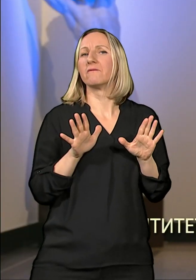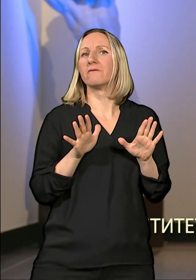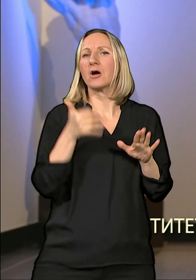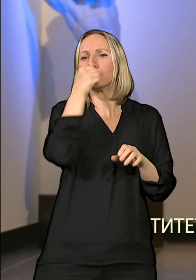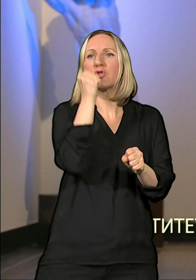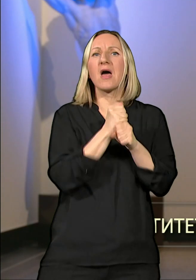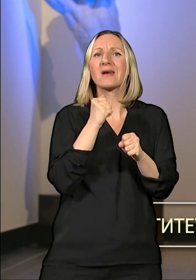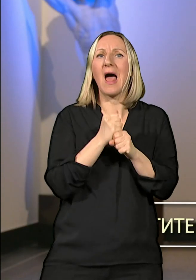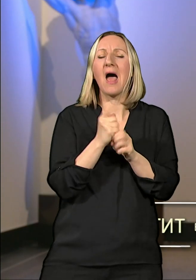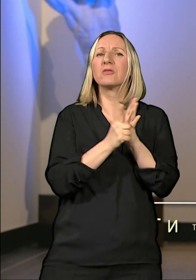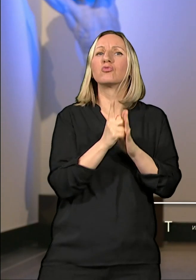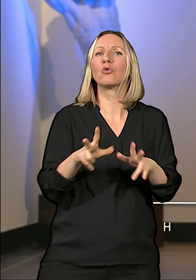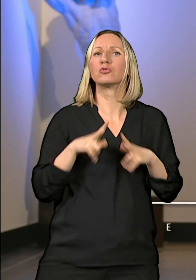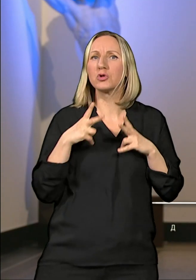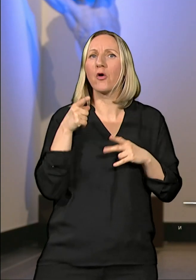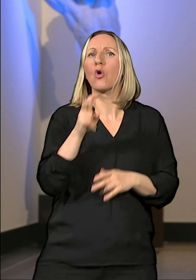na pitanje ko sam ja